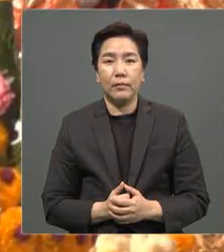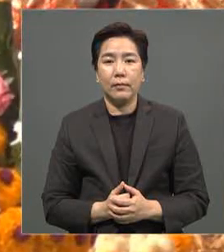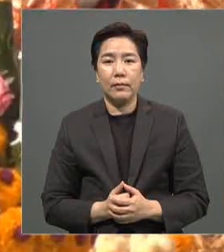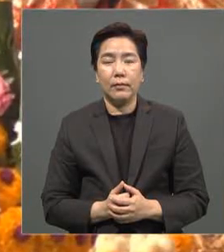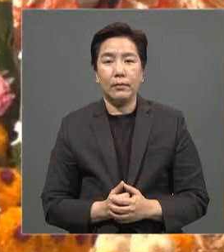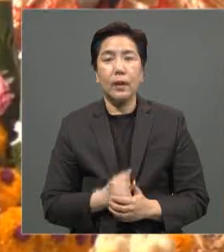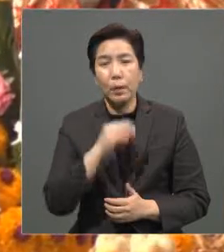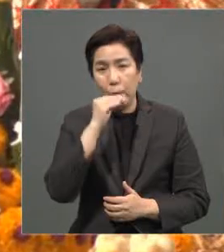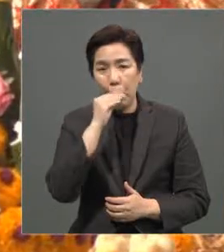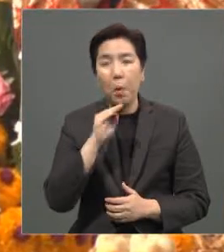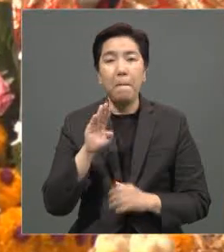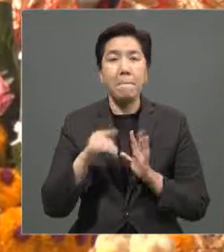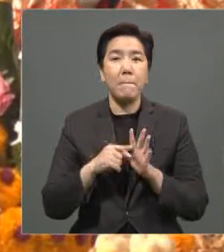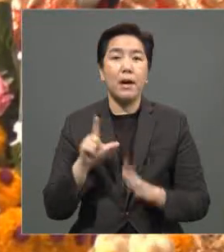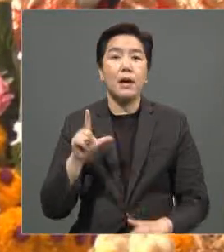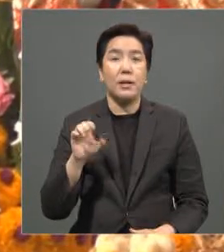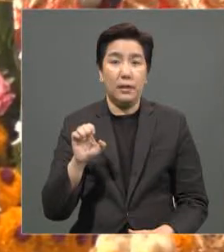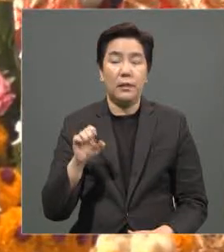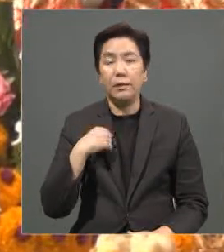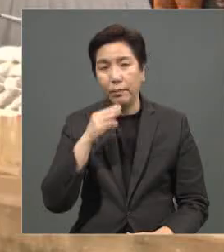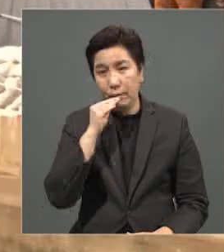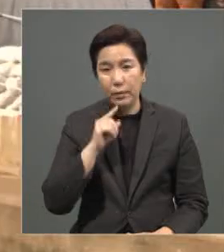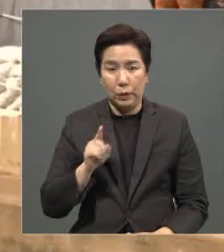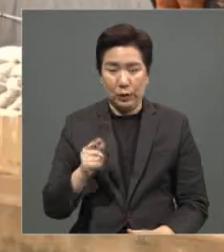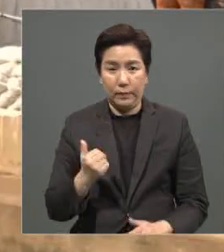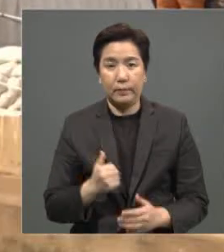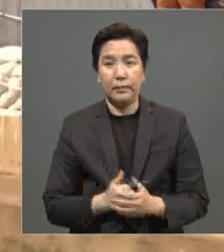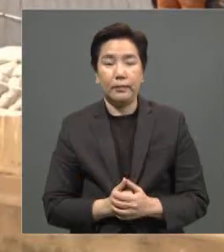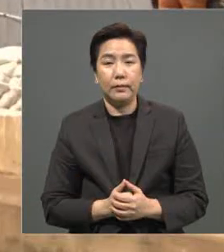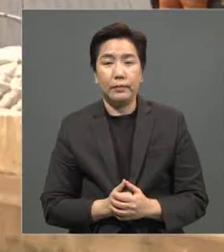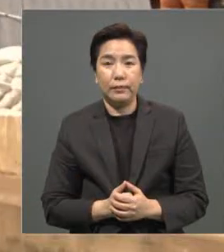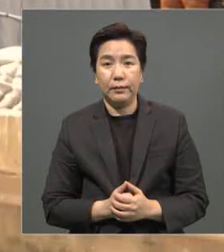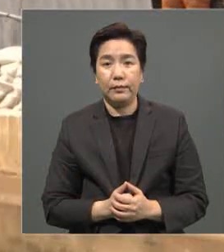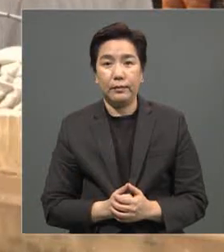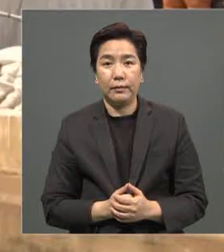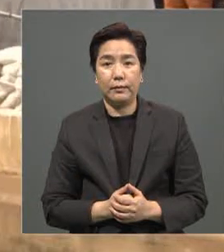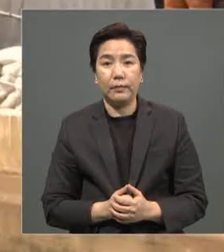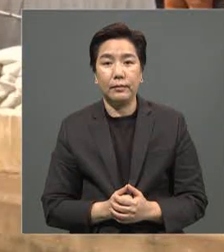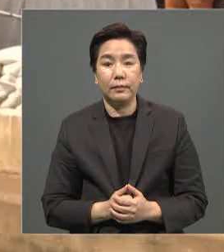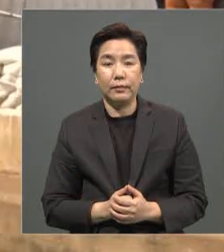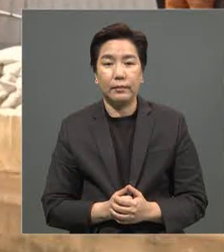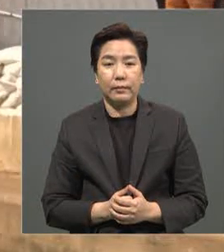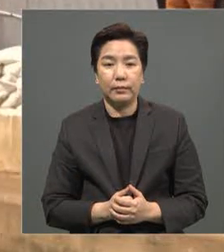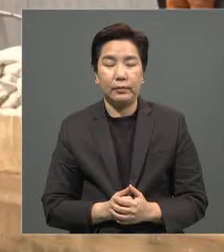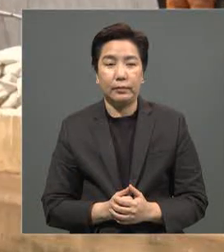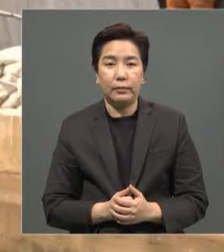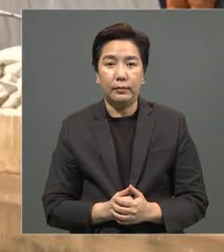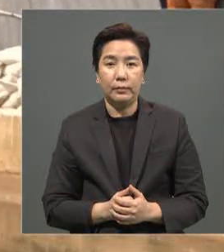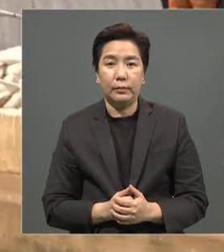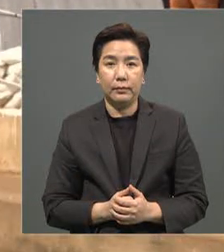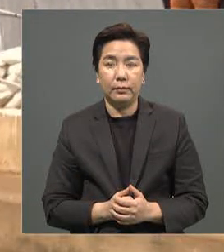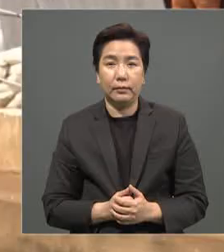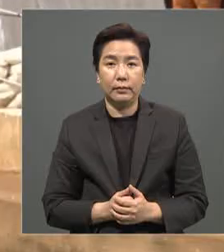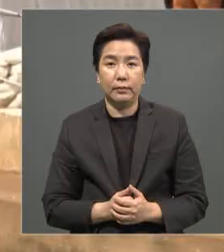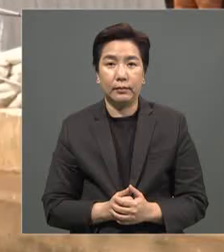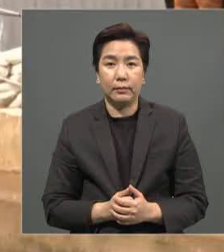พระแม่ยานางเรือพ่อรุ่งวังตาพันยักษ์มหิทธิการเตยสิทุมเทอนุรักษ์สภาพอุปนิสัยคอยย